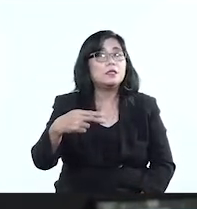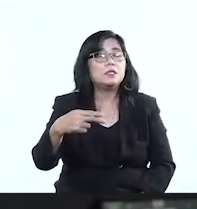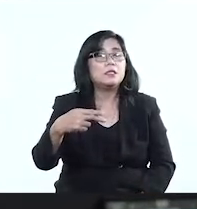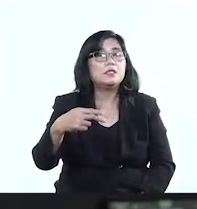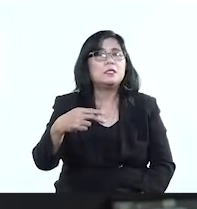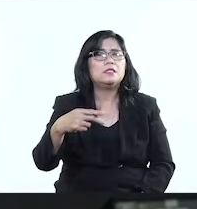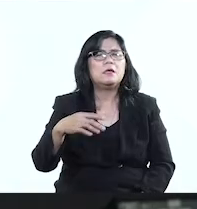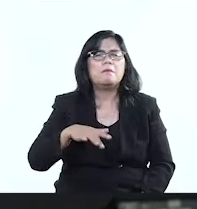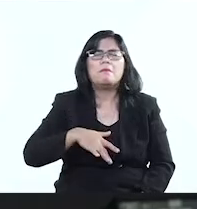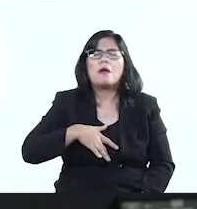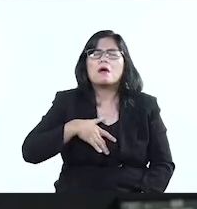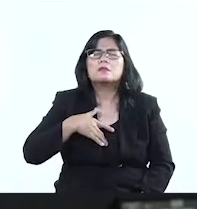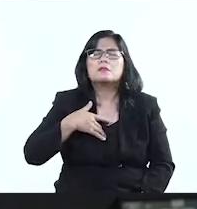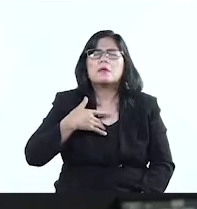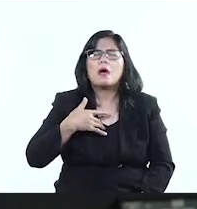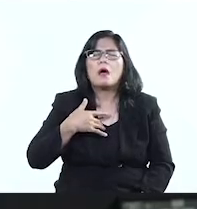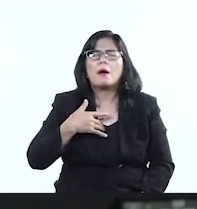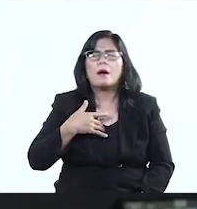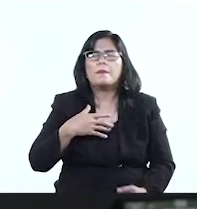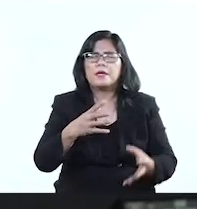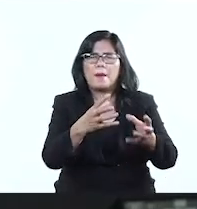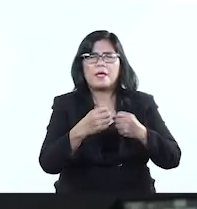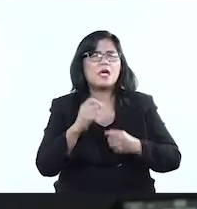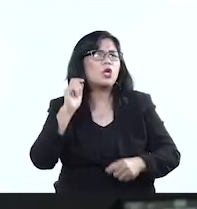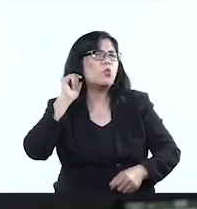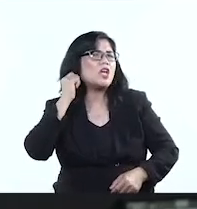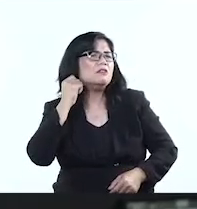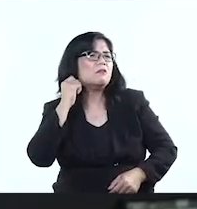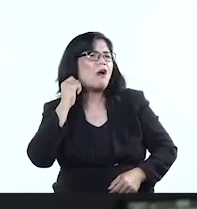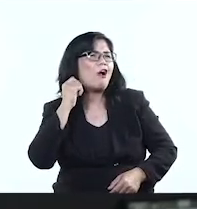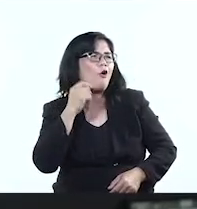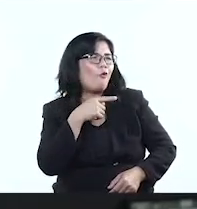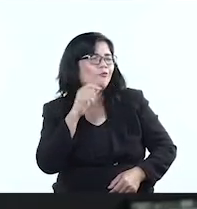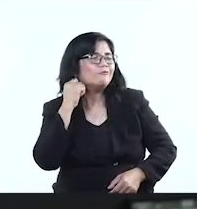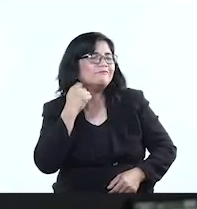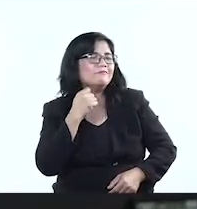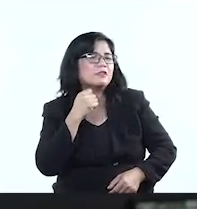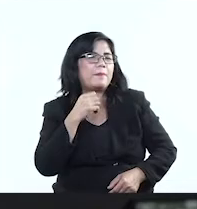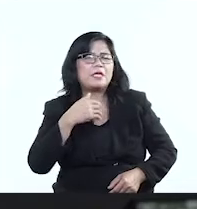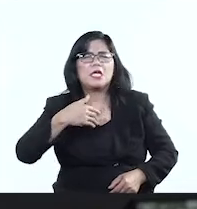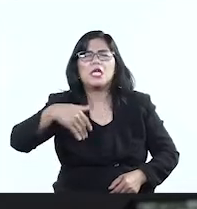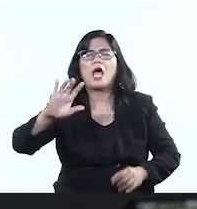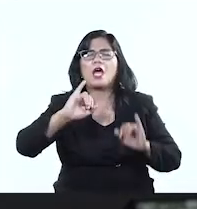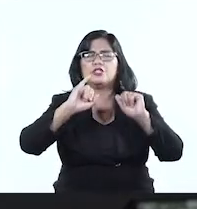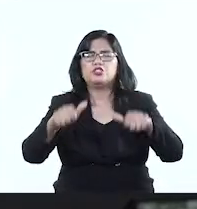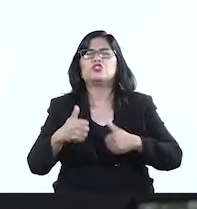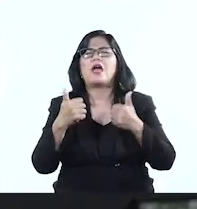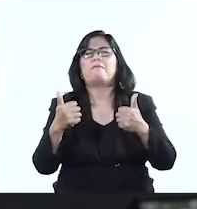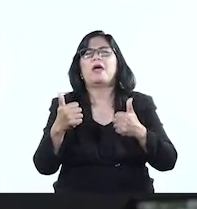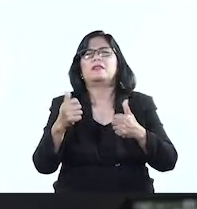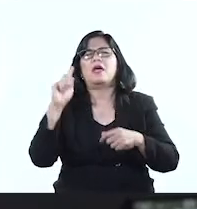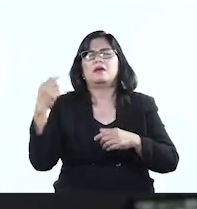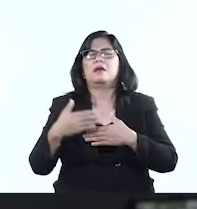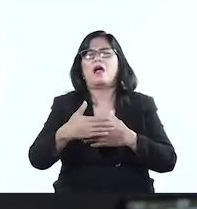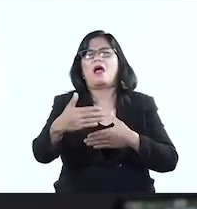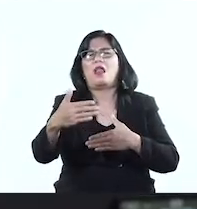Hai aku merasa mendapatkan wanita yang kau idam-idamkan tapi kau kehilangan juruselamat kekal yang abadi yang